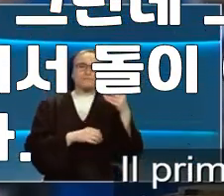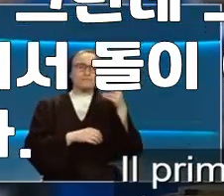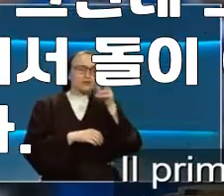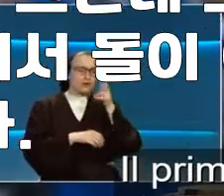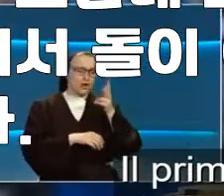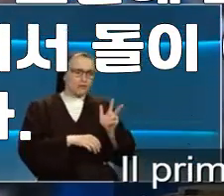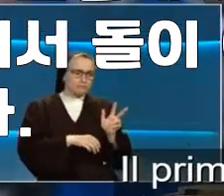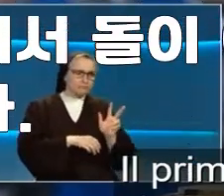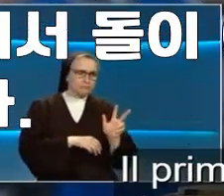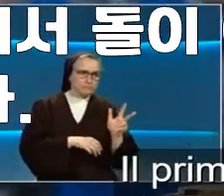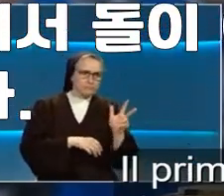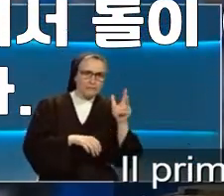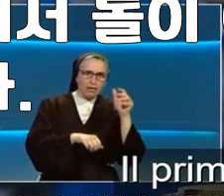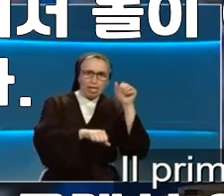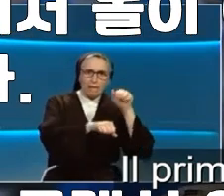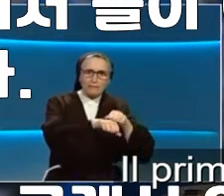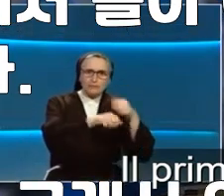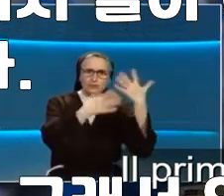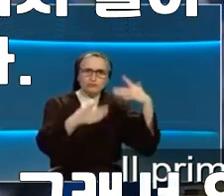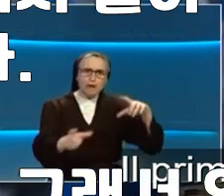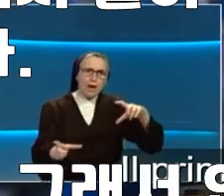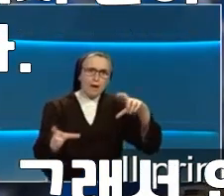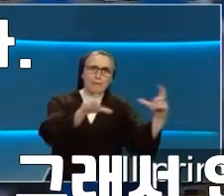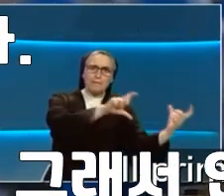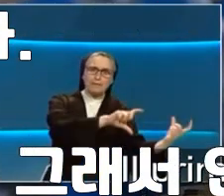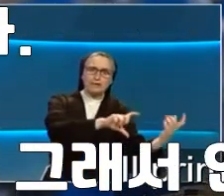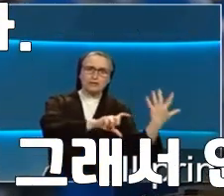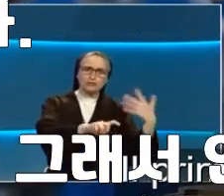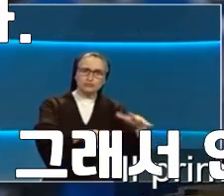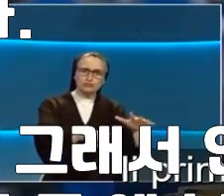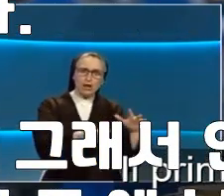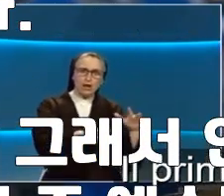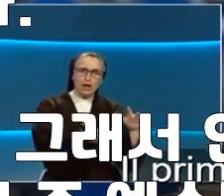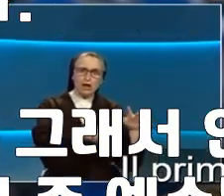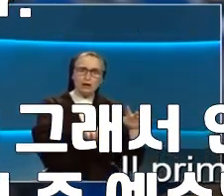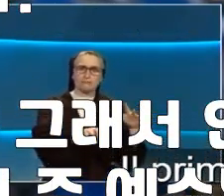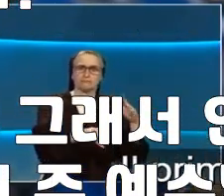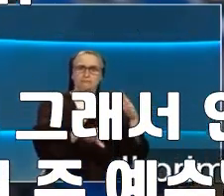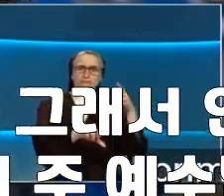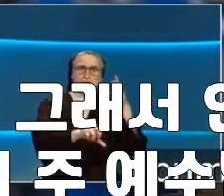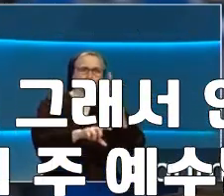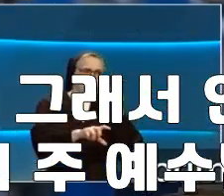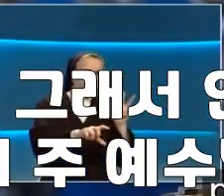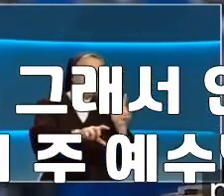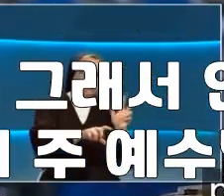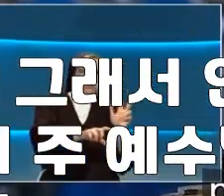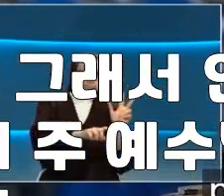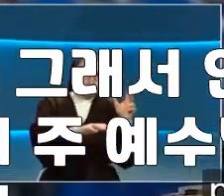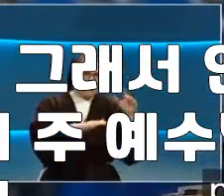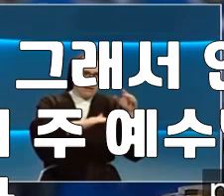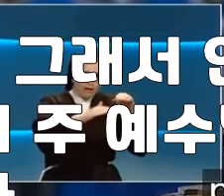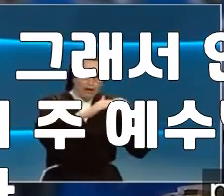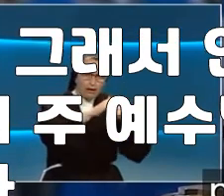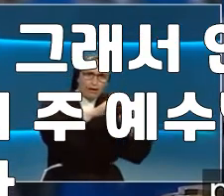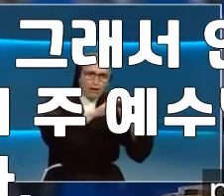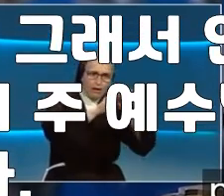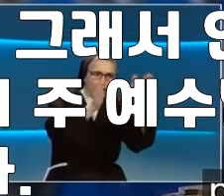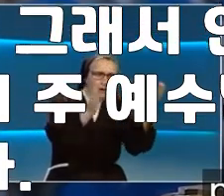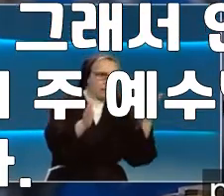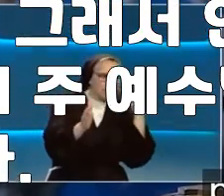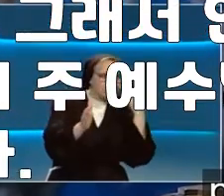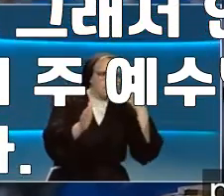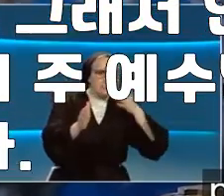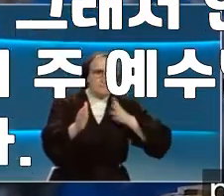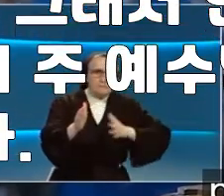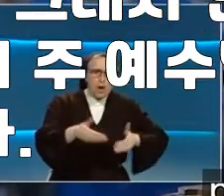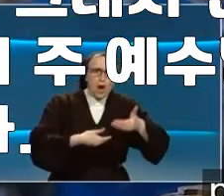Trovarono che la pietra era stata rimossa dal sepolcro, e entrate non trovarono il